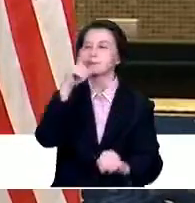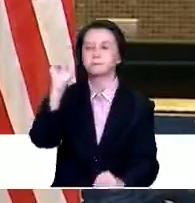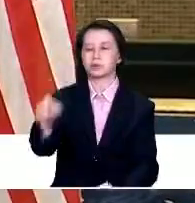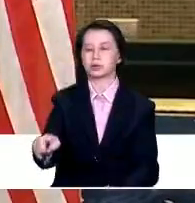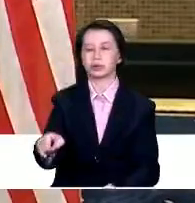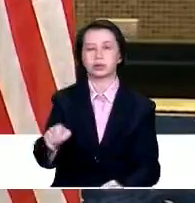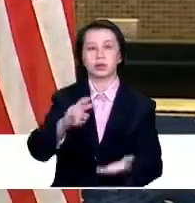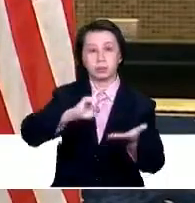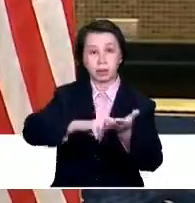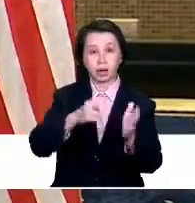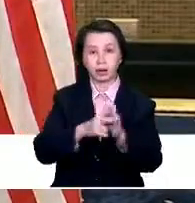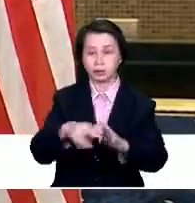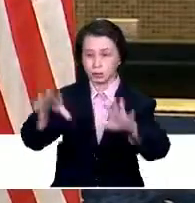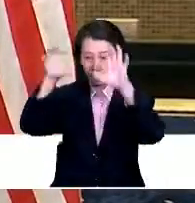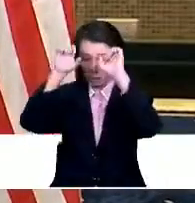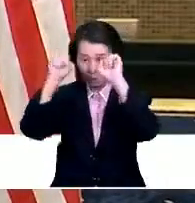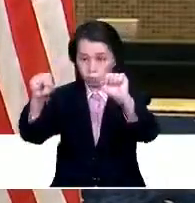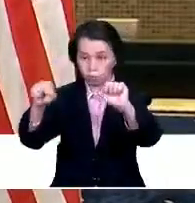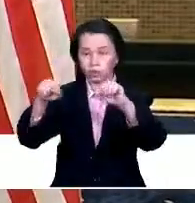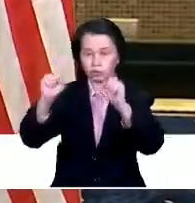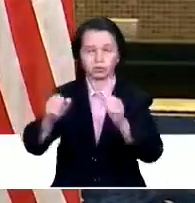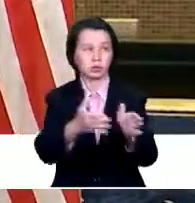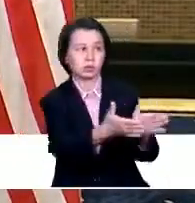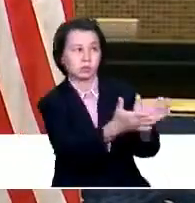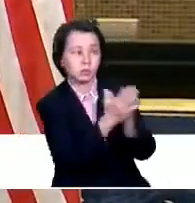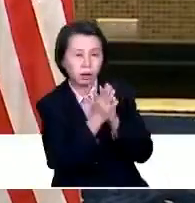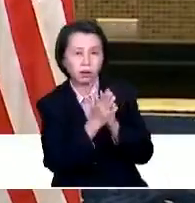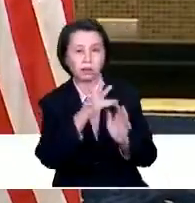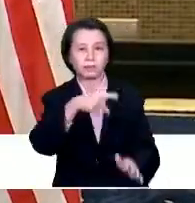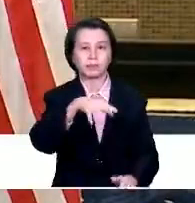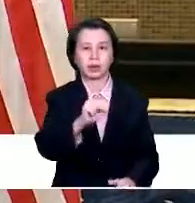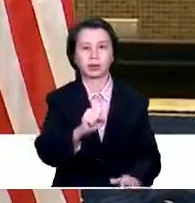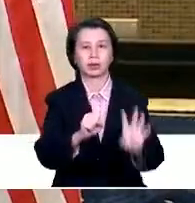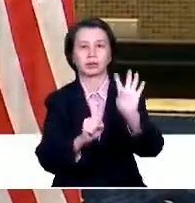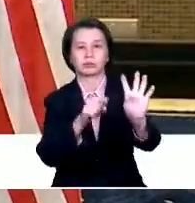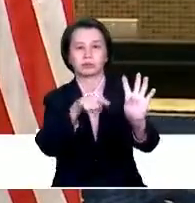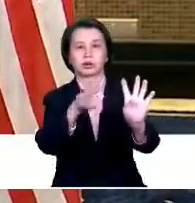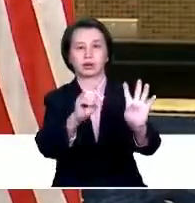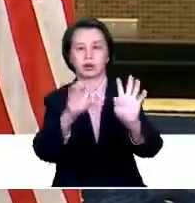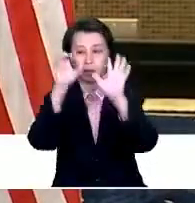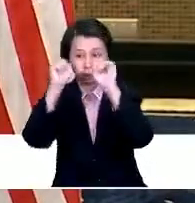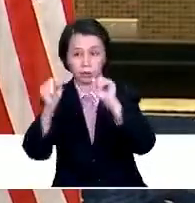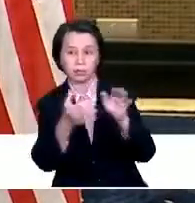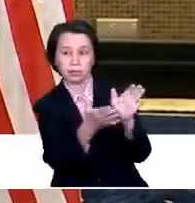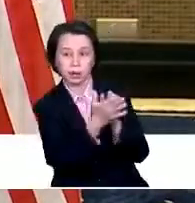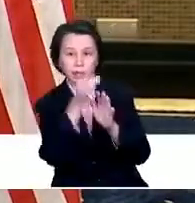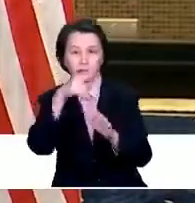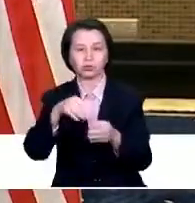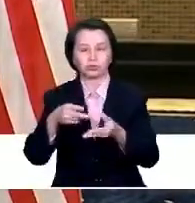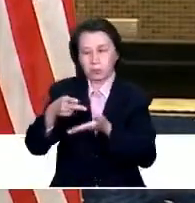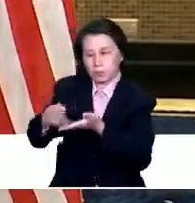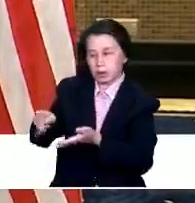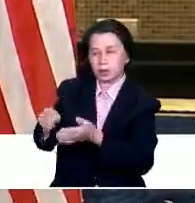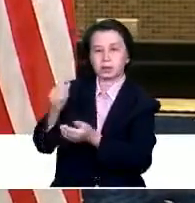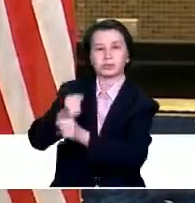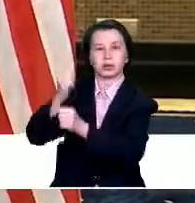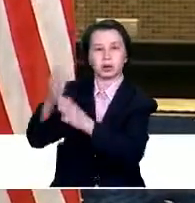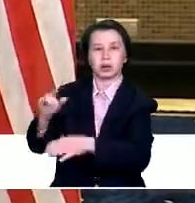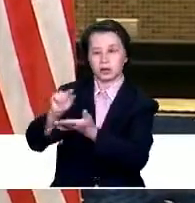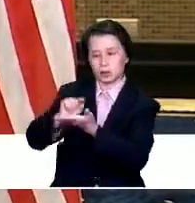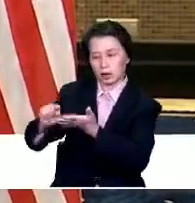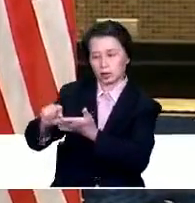ini bermakna majikan boleh memohon Piece 4.0 bagi pekerjanya yang bergaji lebih